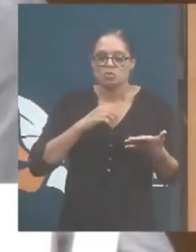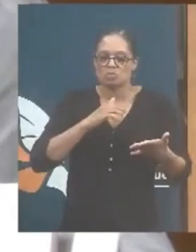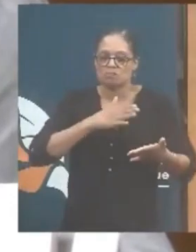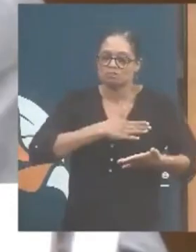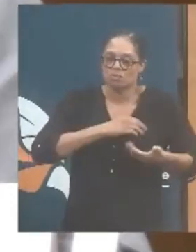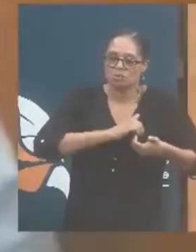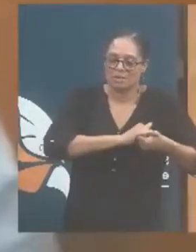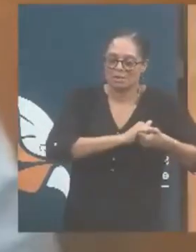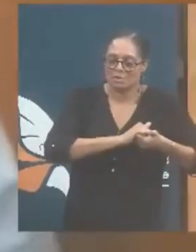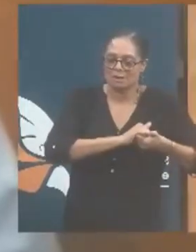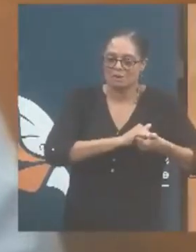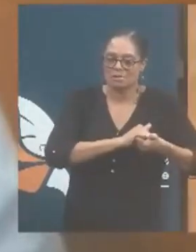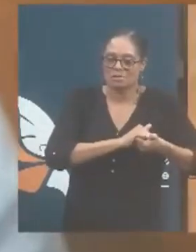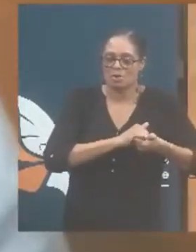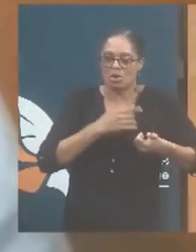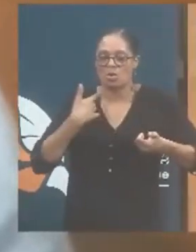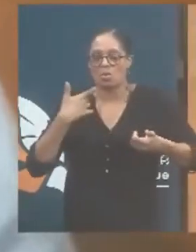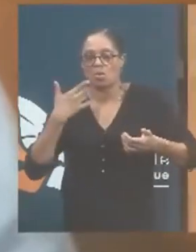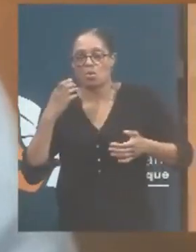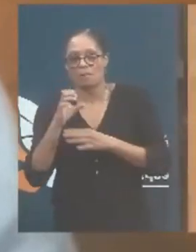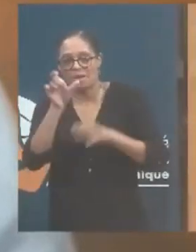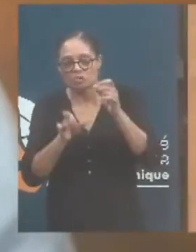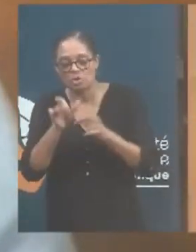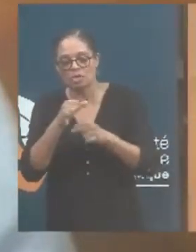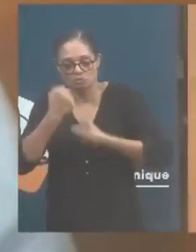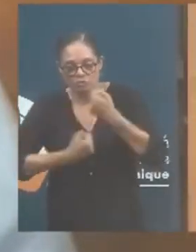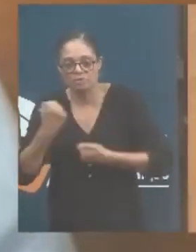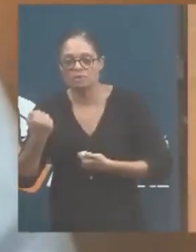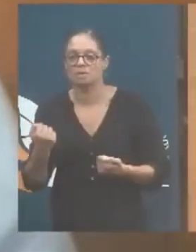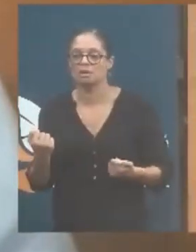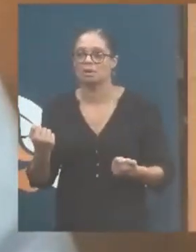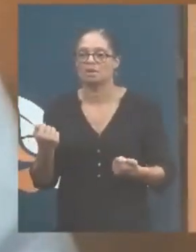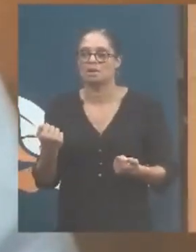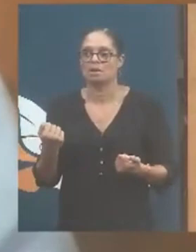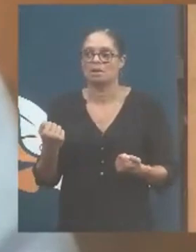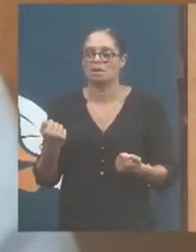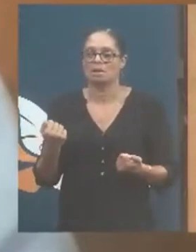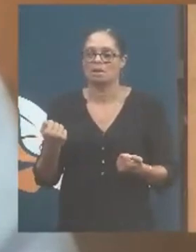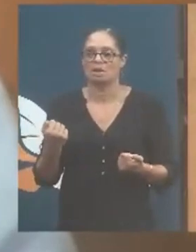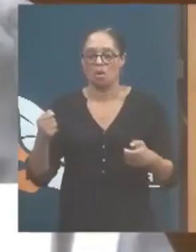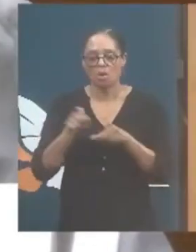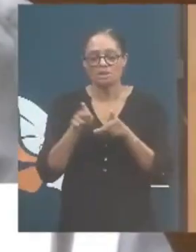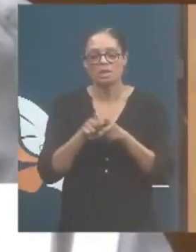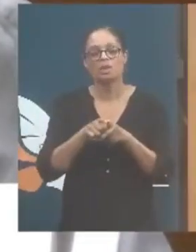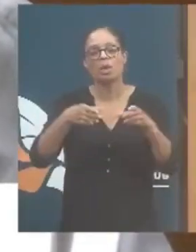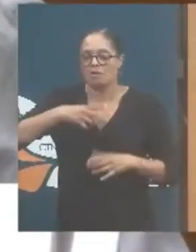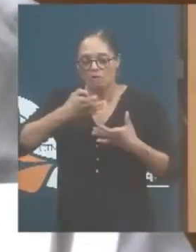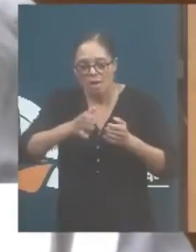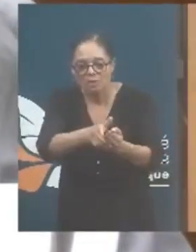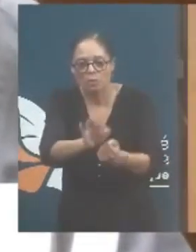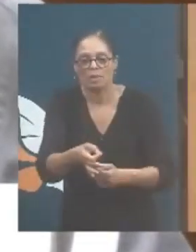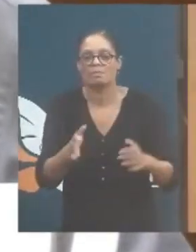contre tous les êtres humains qui prennent du fer, surtout. Quand même. Surtout les colonisés comme nous-mêmes. Quand